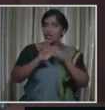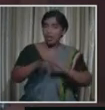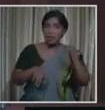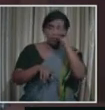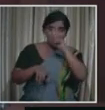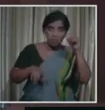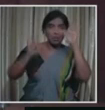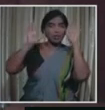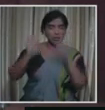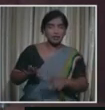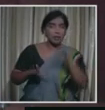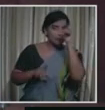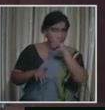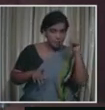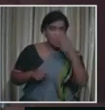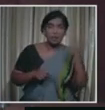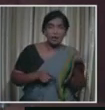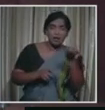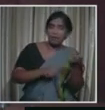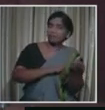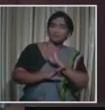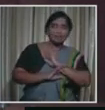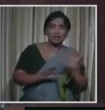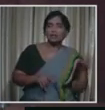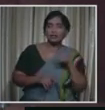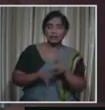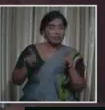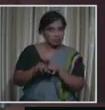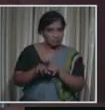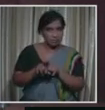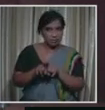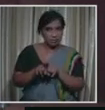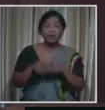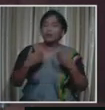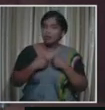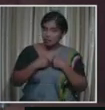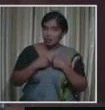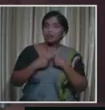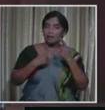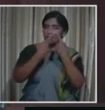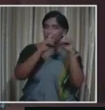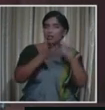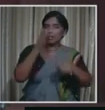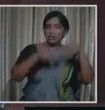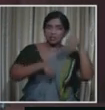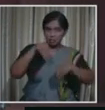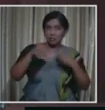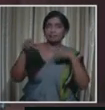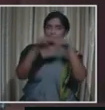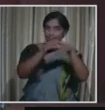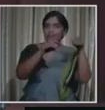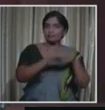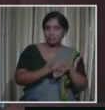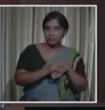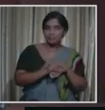kitiya, masya kita gal katya katada gatine. Hari ini, api, eten vivida desu panen biaya paru ur sambanda hitiya. Harunde